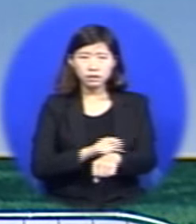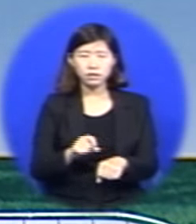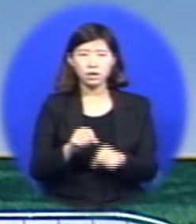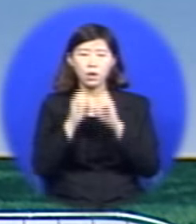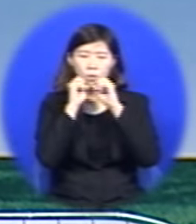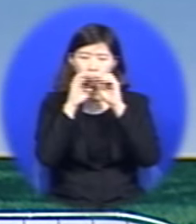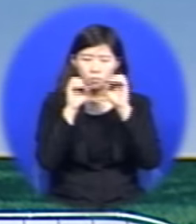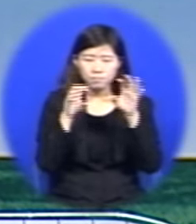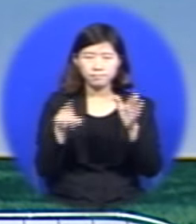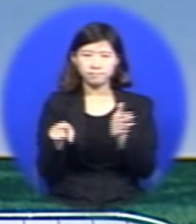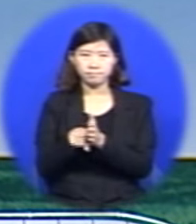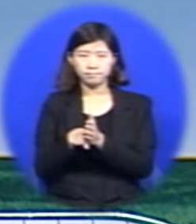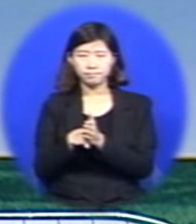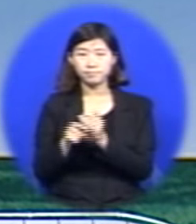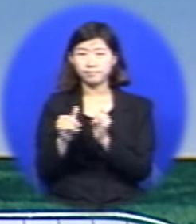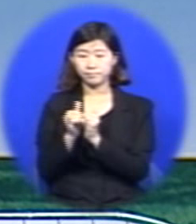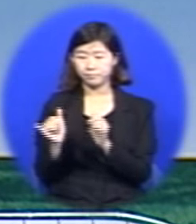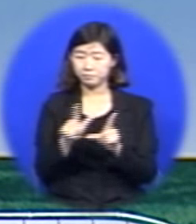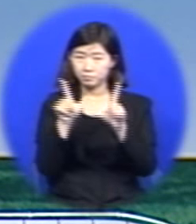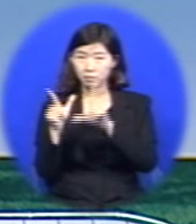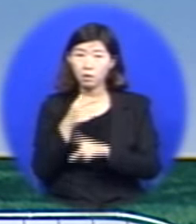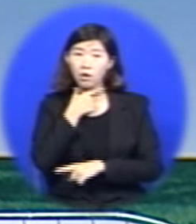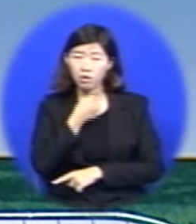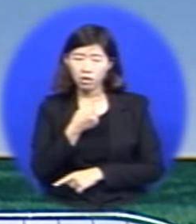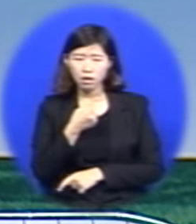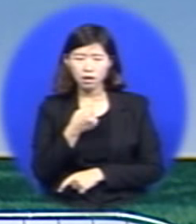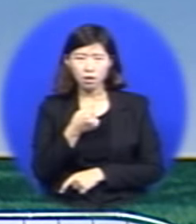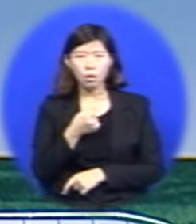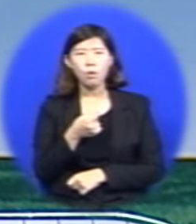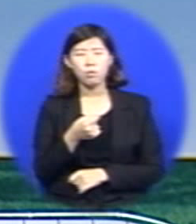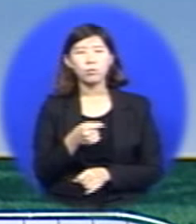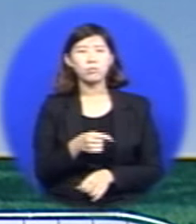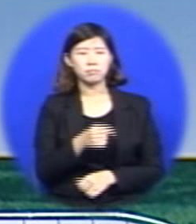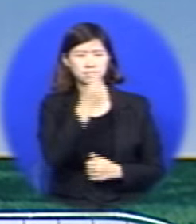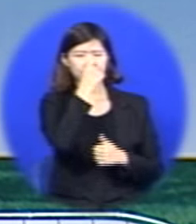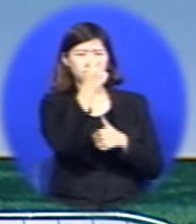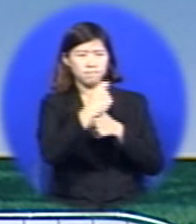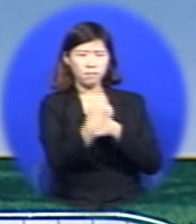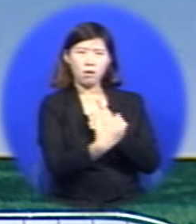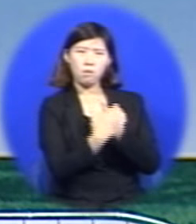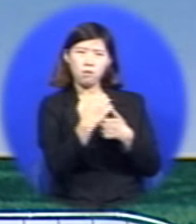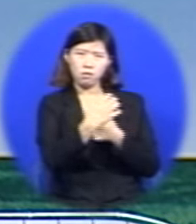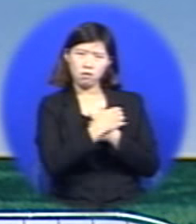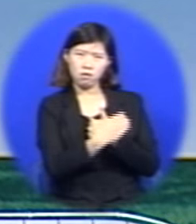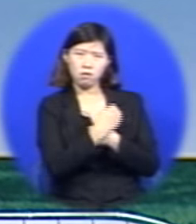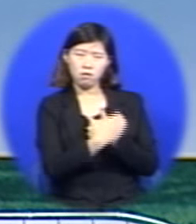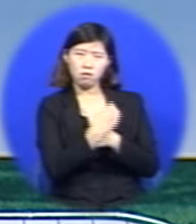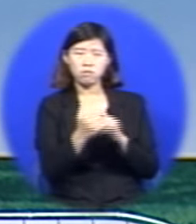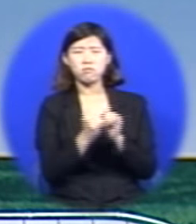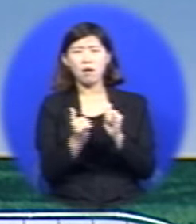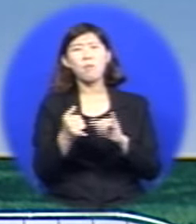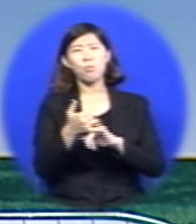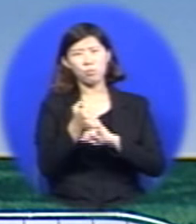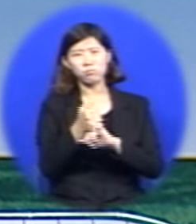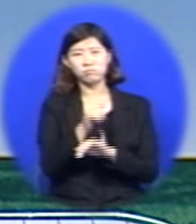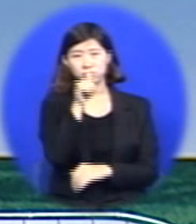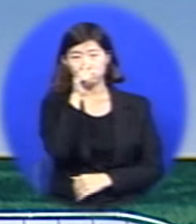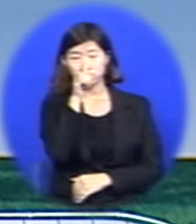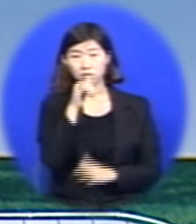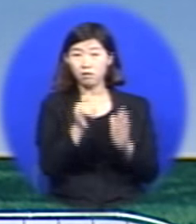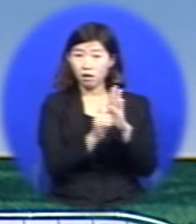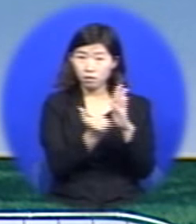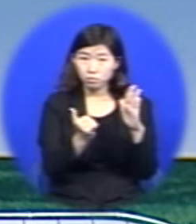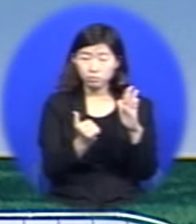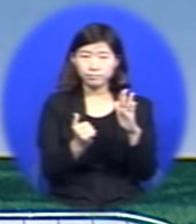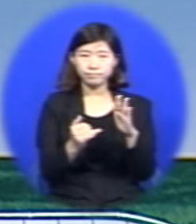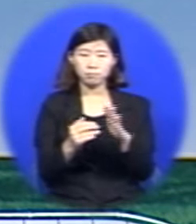되려고 하면 반드시 여러분을 악하게 하는 자가 나올 것입니다. 가족 중에도 있을 수 있고 친척 중에도 있을